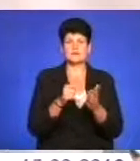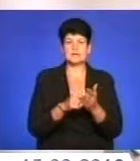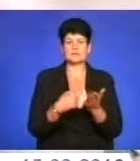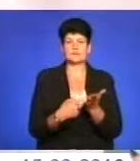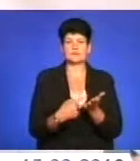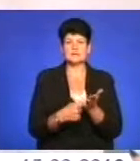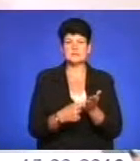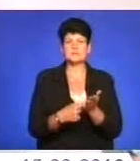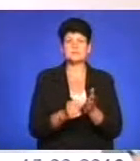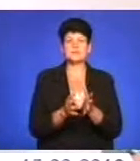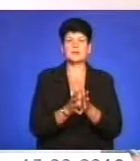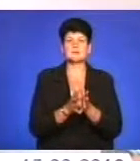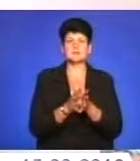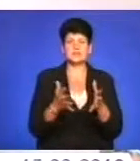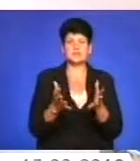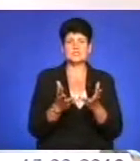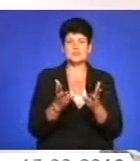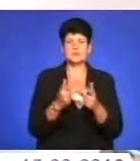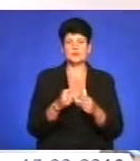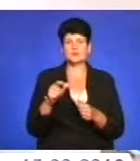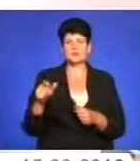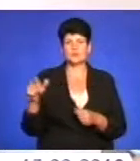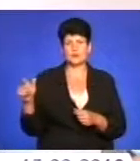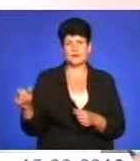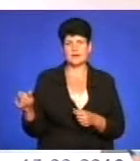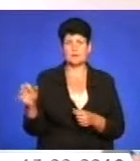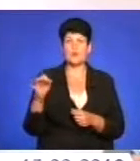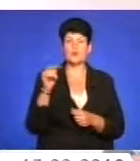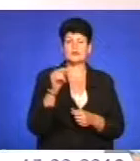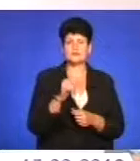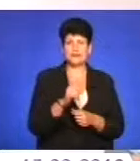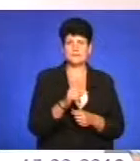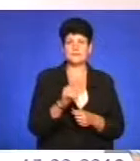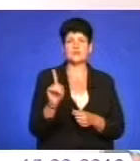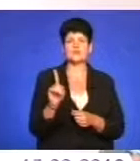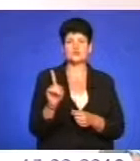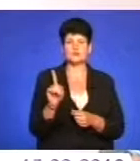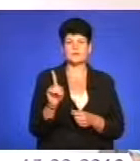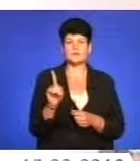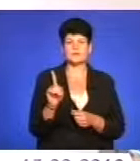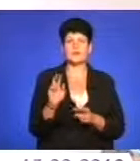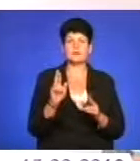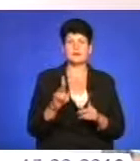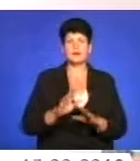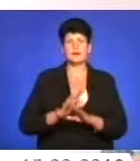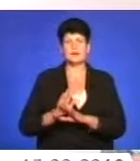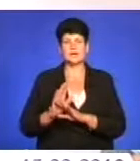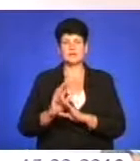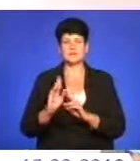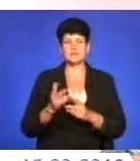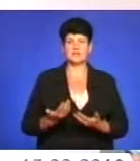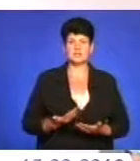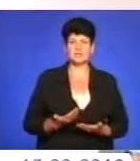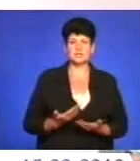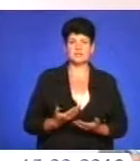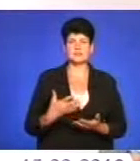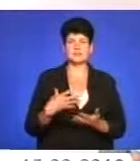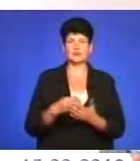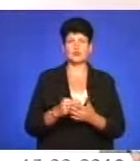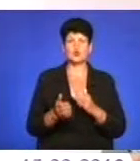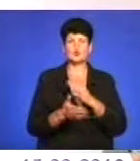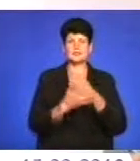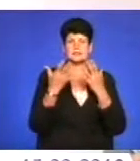якомога більшій кількості людей про те, що як гинули, як жили і прожили свої останні дні,